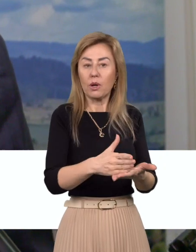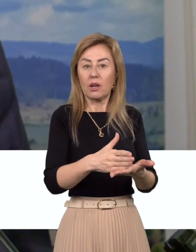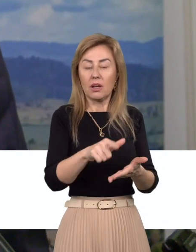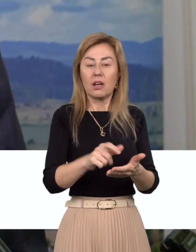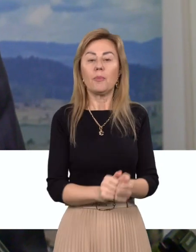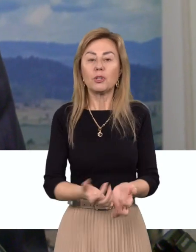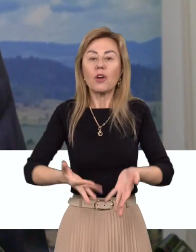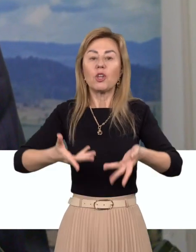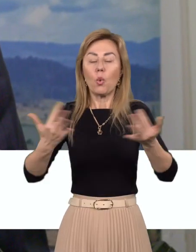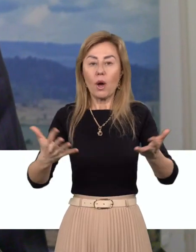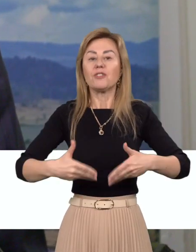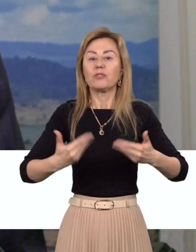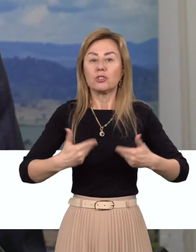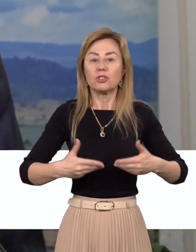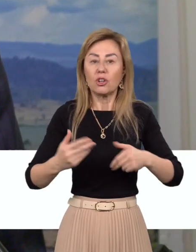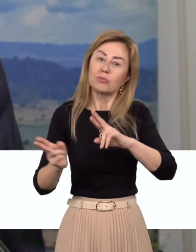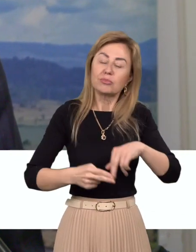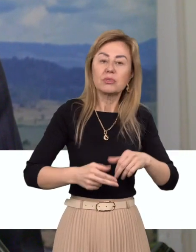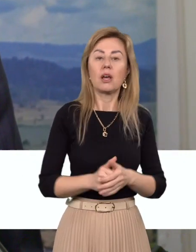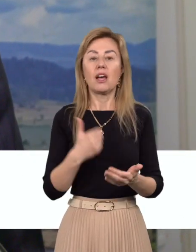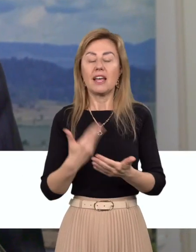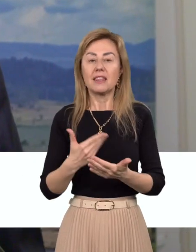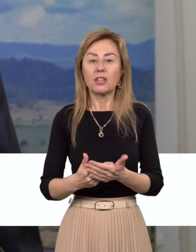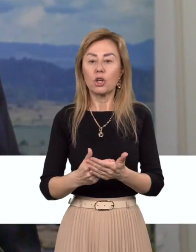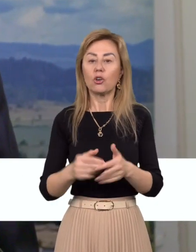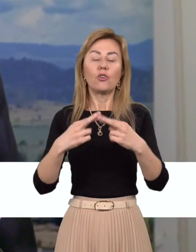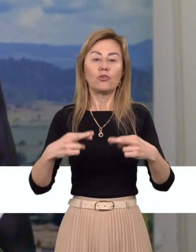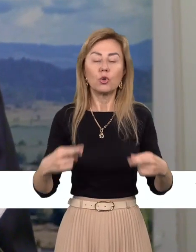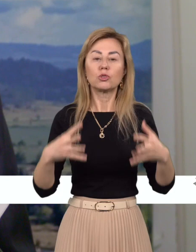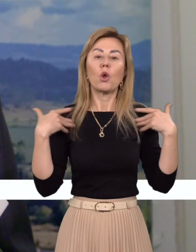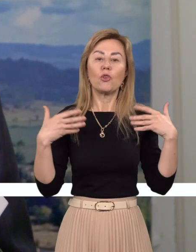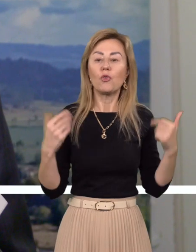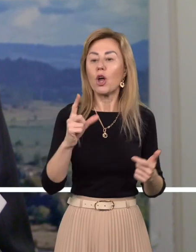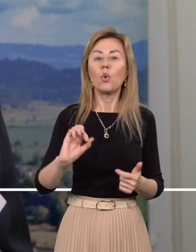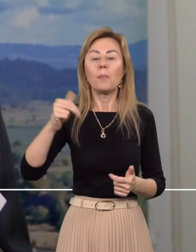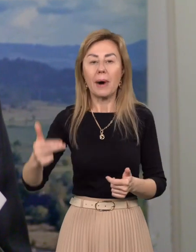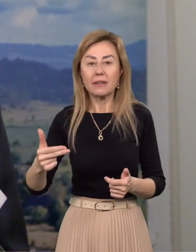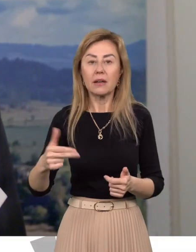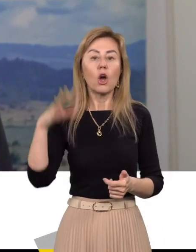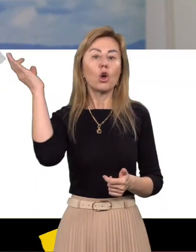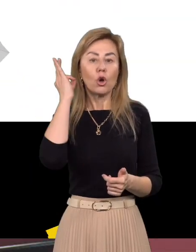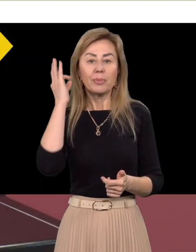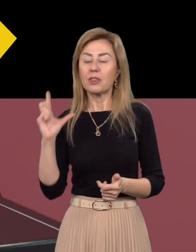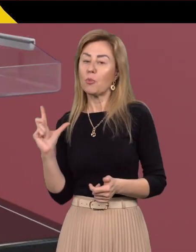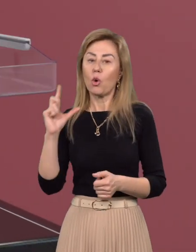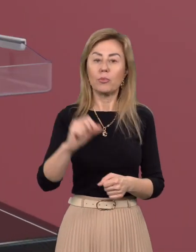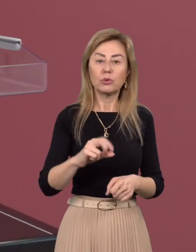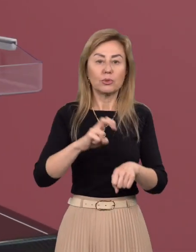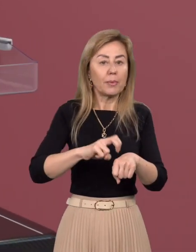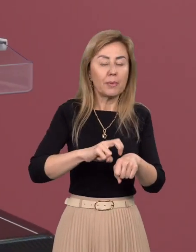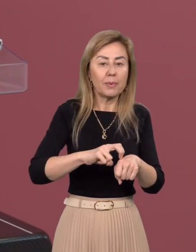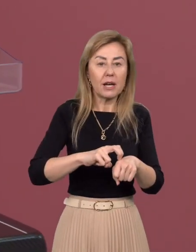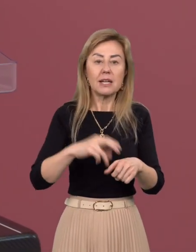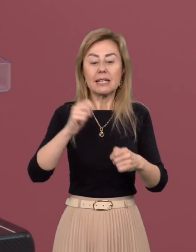też uruchomiliśmy nasze punkty w Lubaniu, we Lwówku, gdzie kobiety mogą badać się